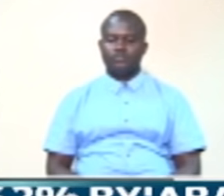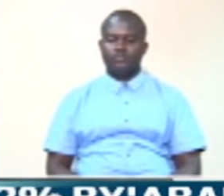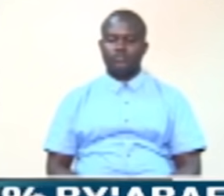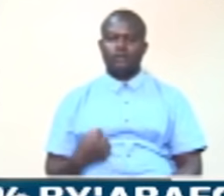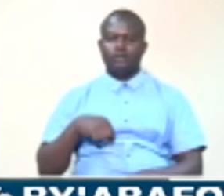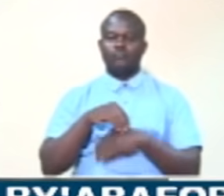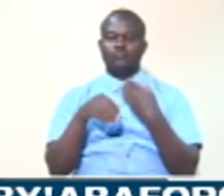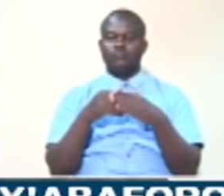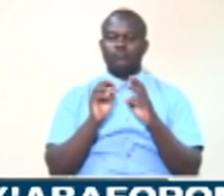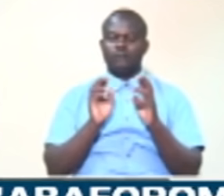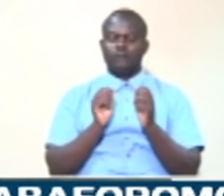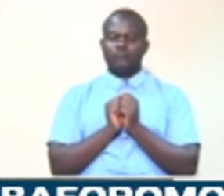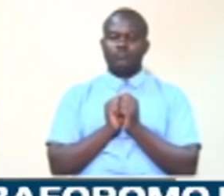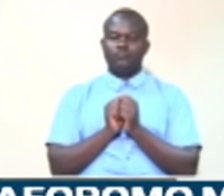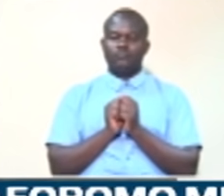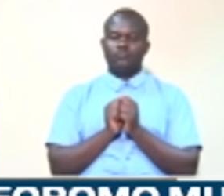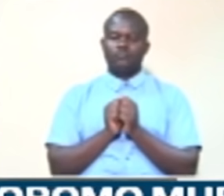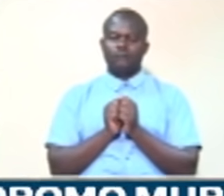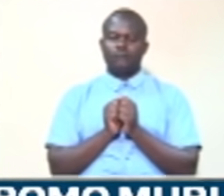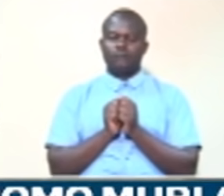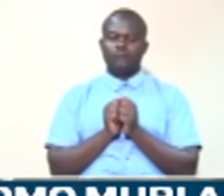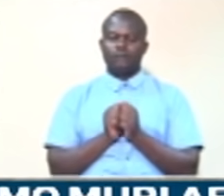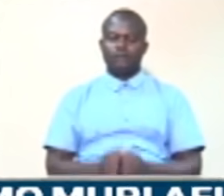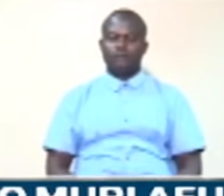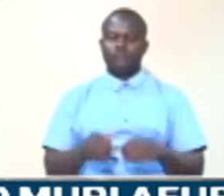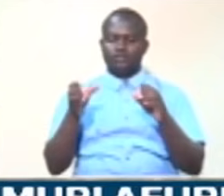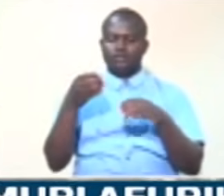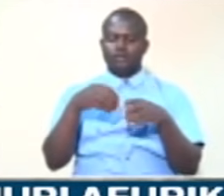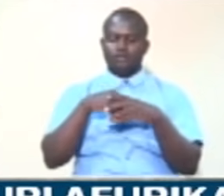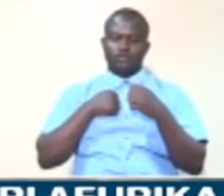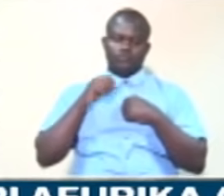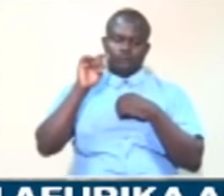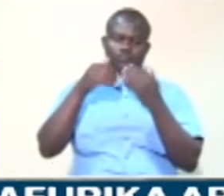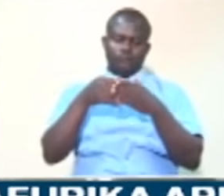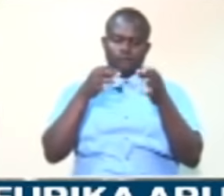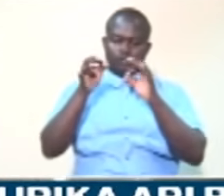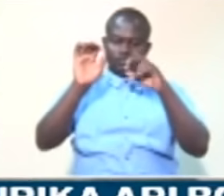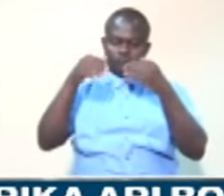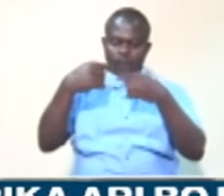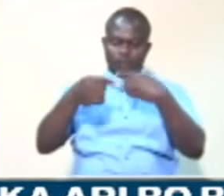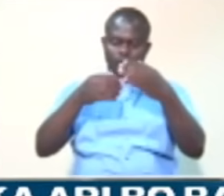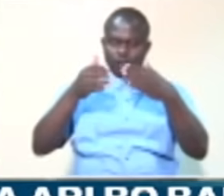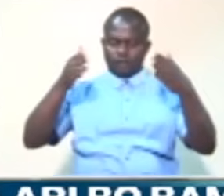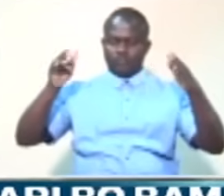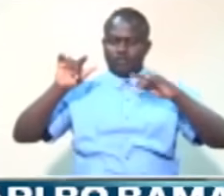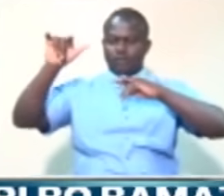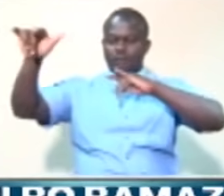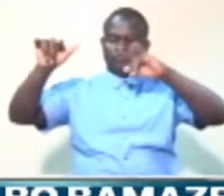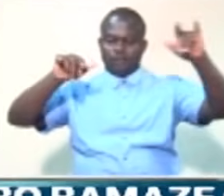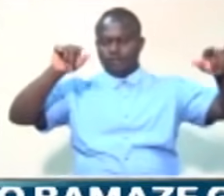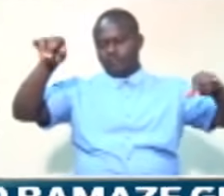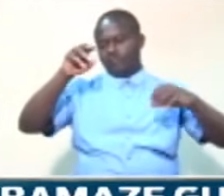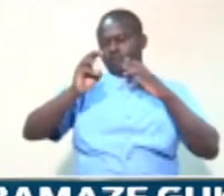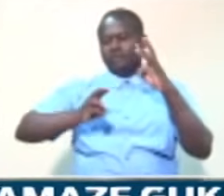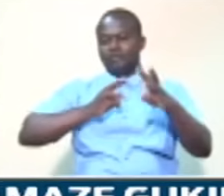We hope so. We are working on it. Yes. Sosiyete ya Rwandeya ishimangira ko izakomeza kwagura ingendo zayo hirya no hino